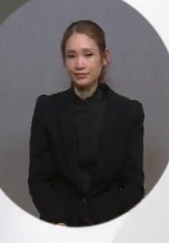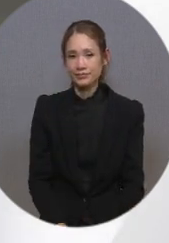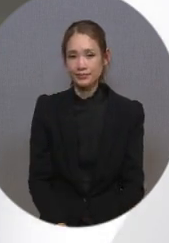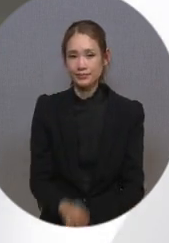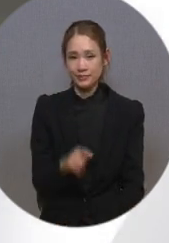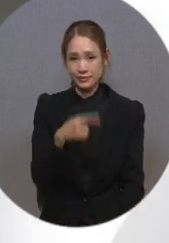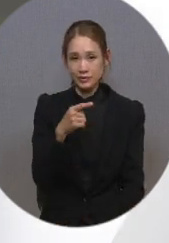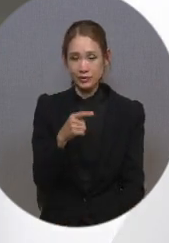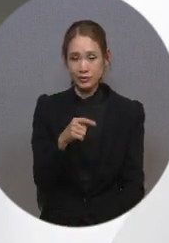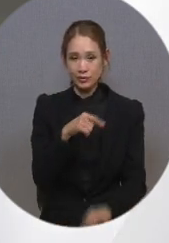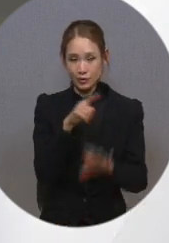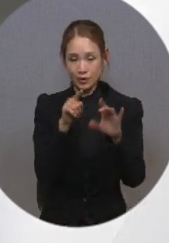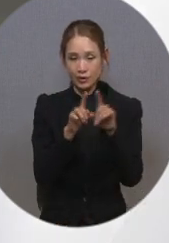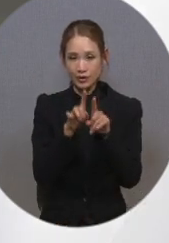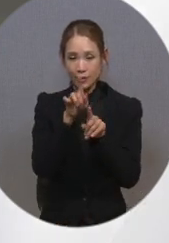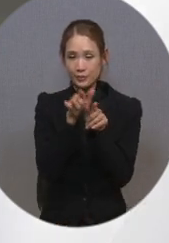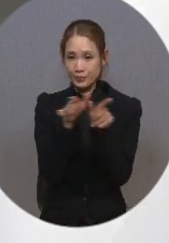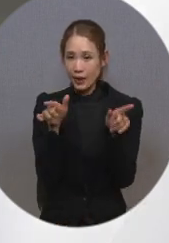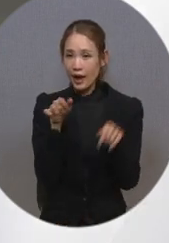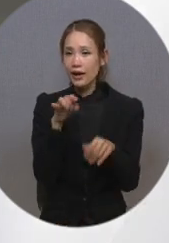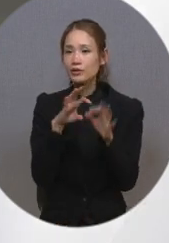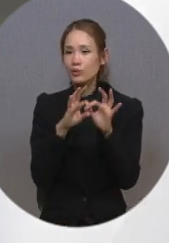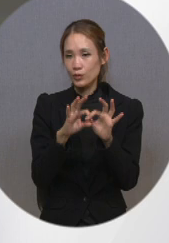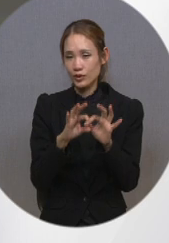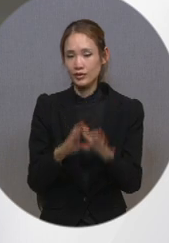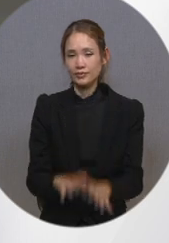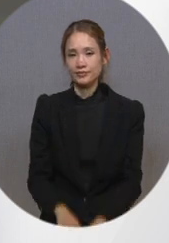다음으로 원형 모양의 방향키를 이용해